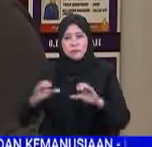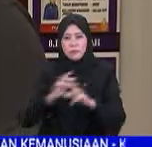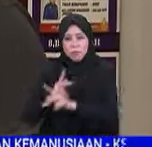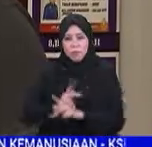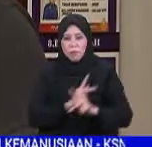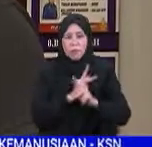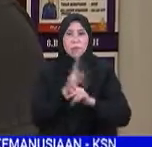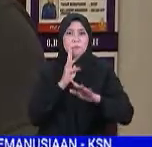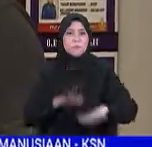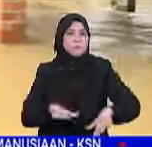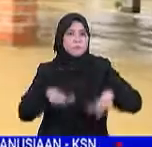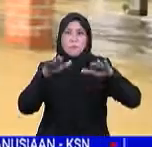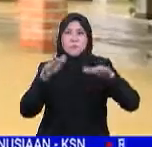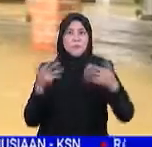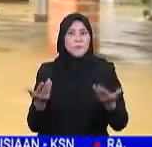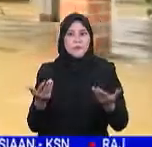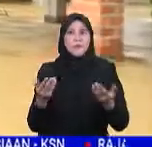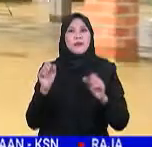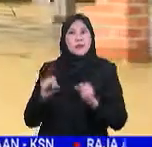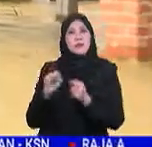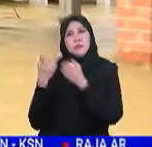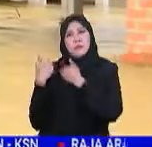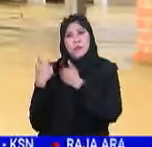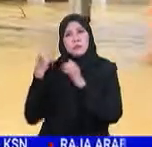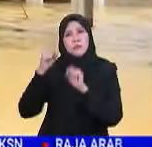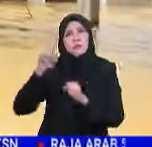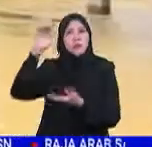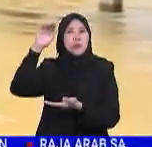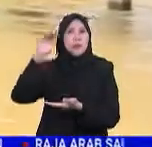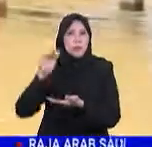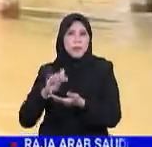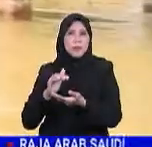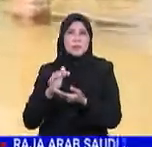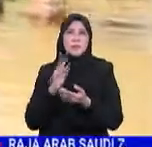banjir yang memainkan peranan besar bagi mengurangkan impak banjir.